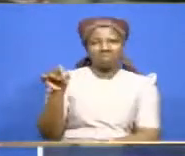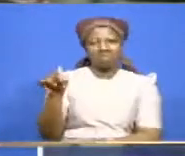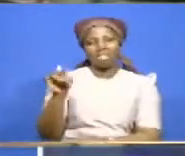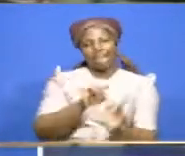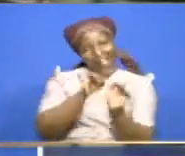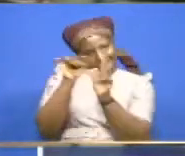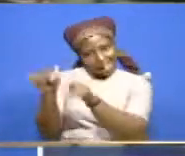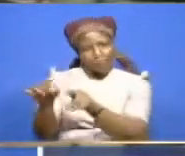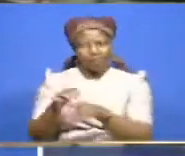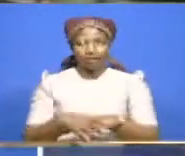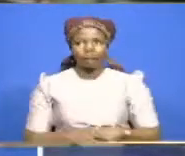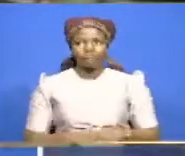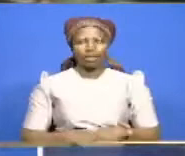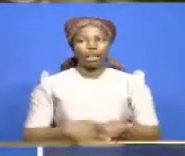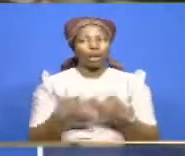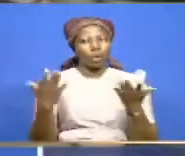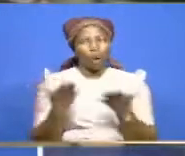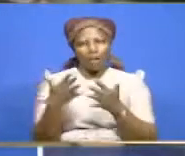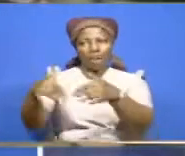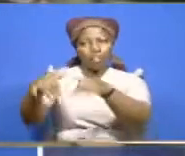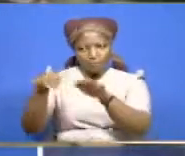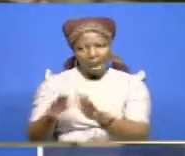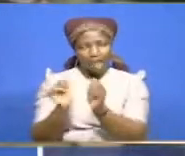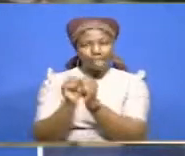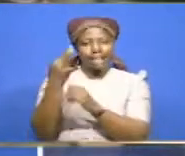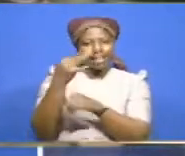kenye tumezika kijana ya mwaka 13